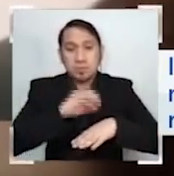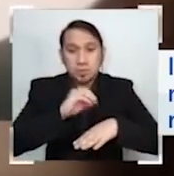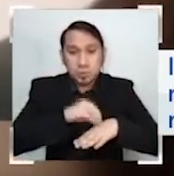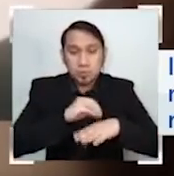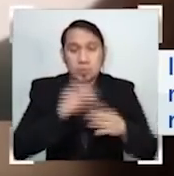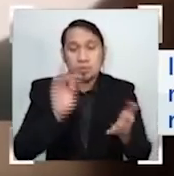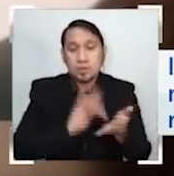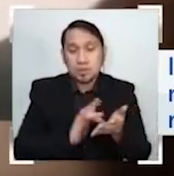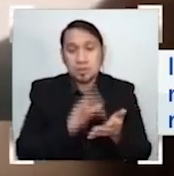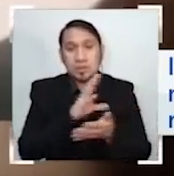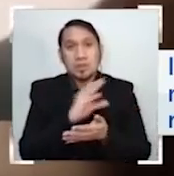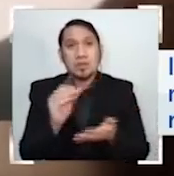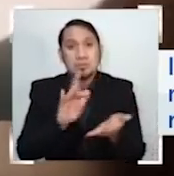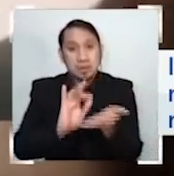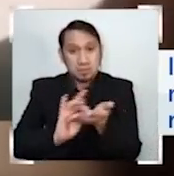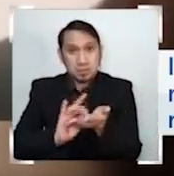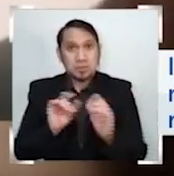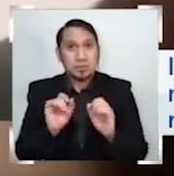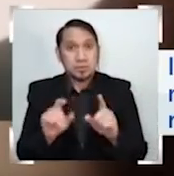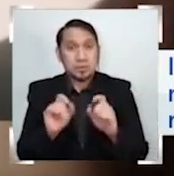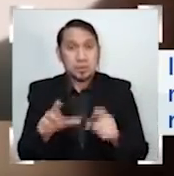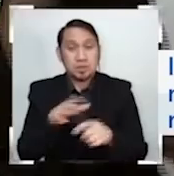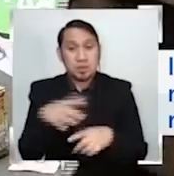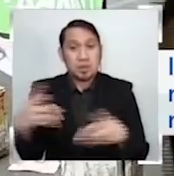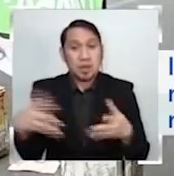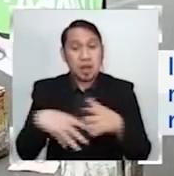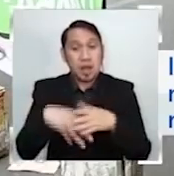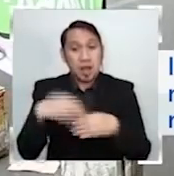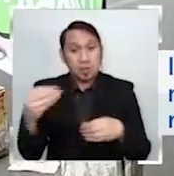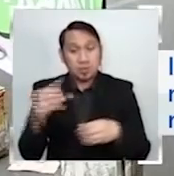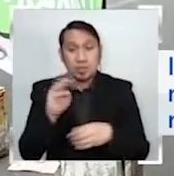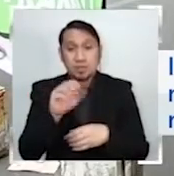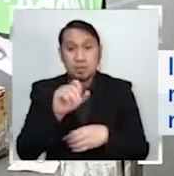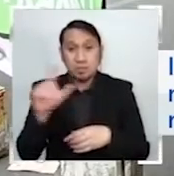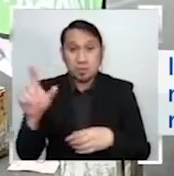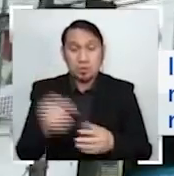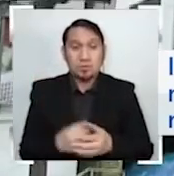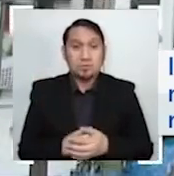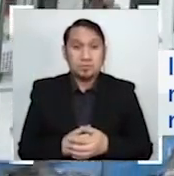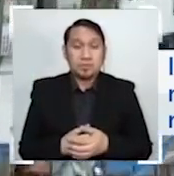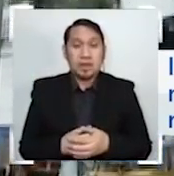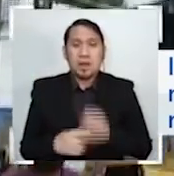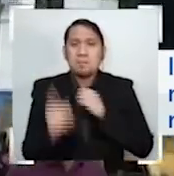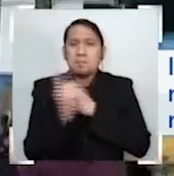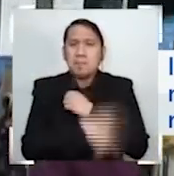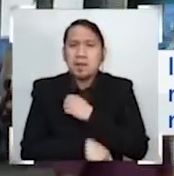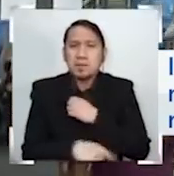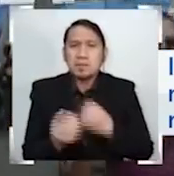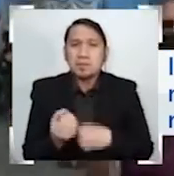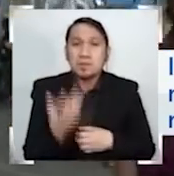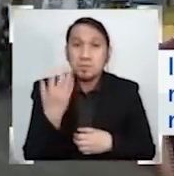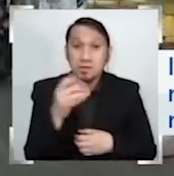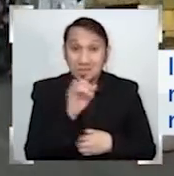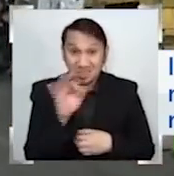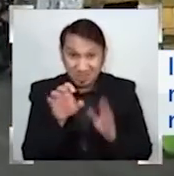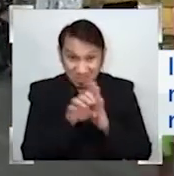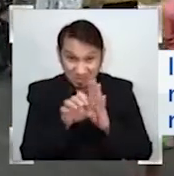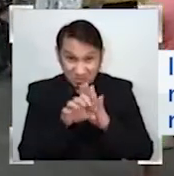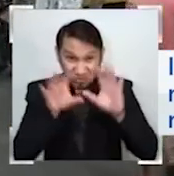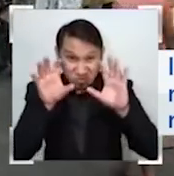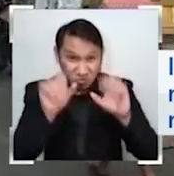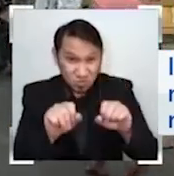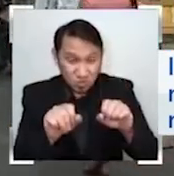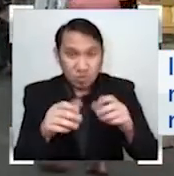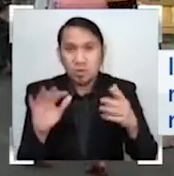and medicines, and are located outside the mall. Ang multa. Pag nahuli po kayo na walang